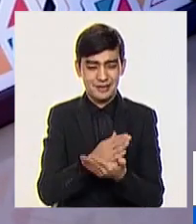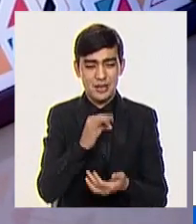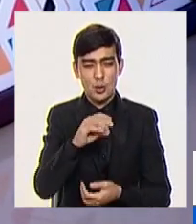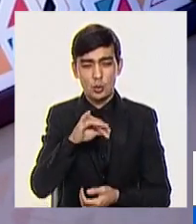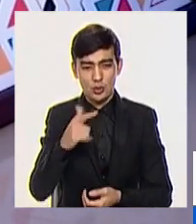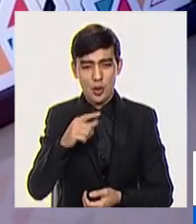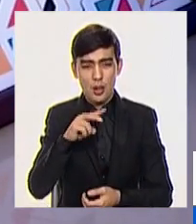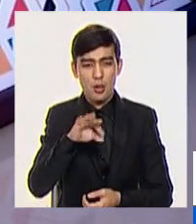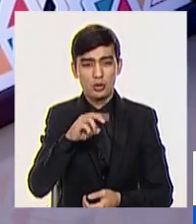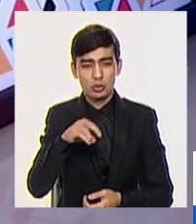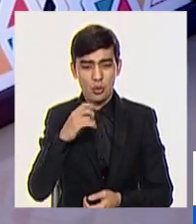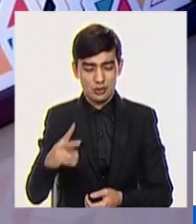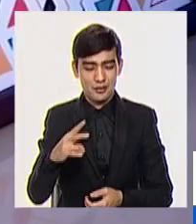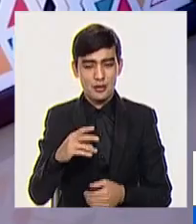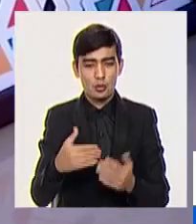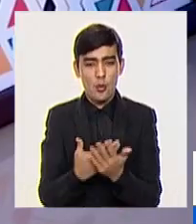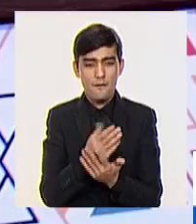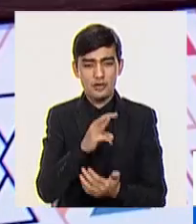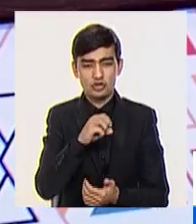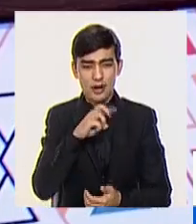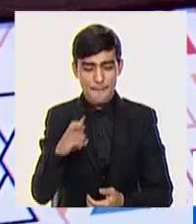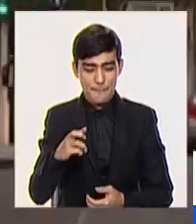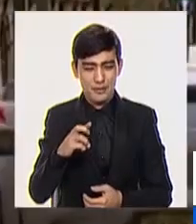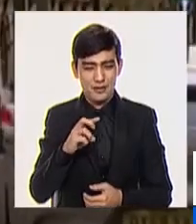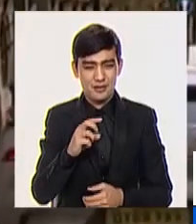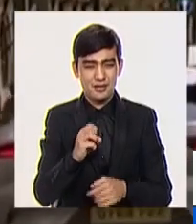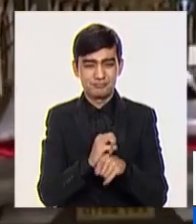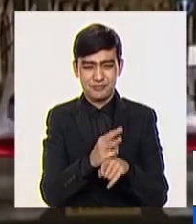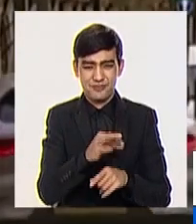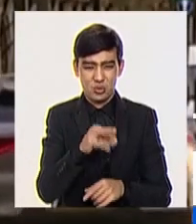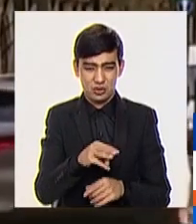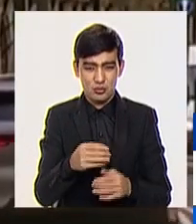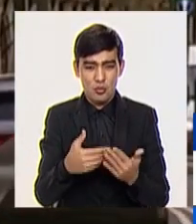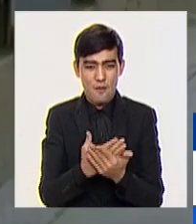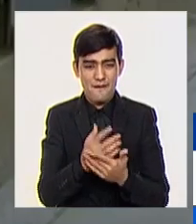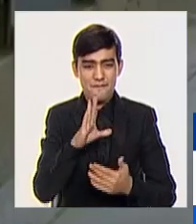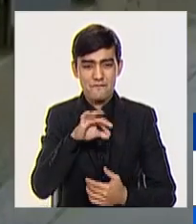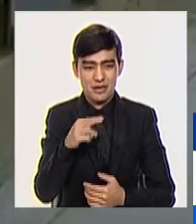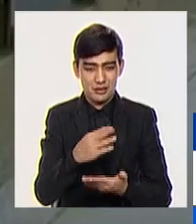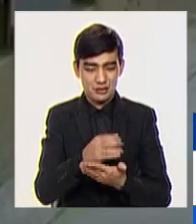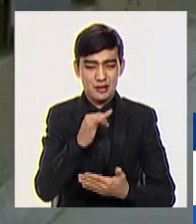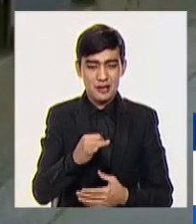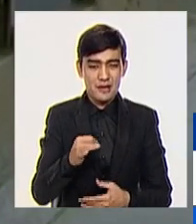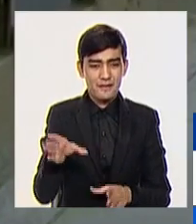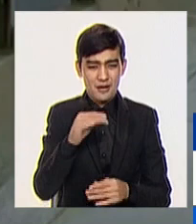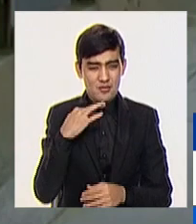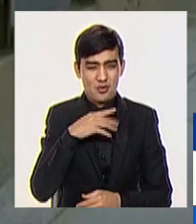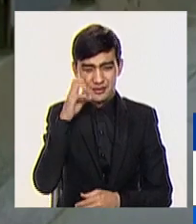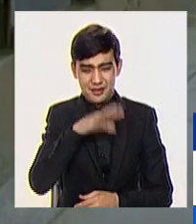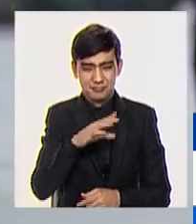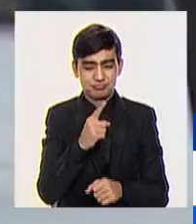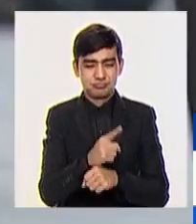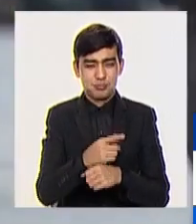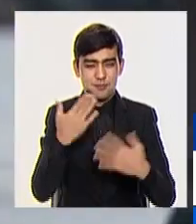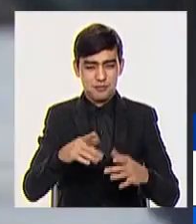юге Лондона нашли новый штамм коронавируса. Уже более 40 стран запретили въезд из